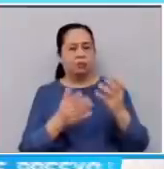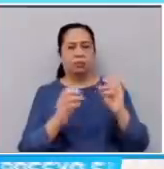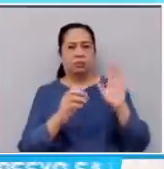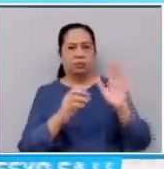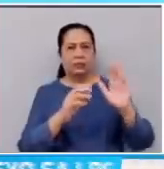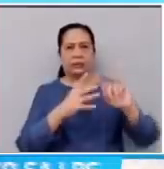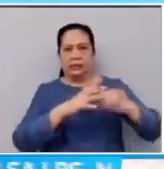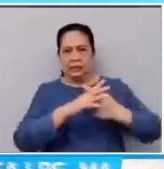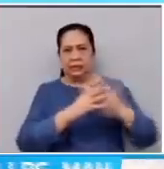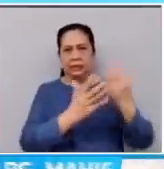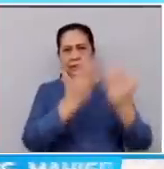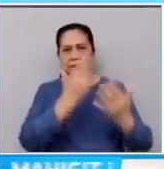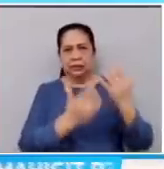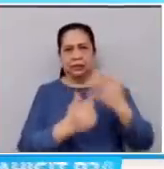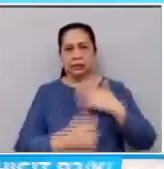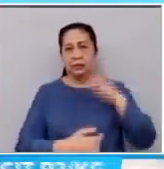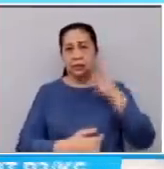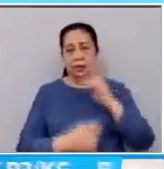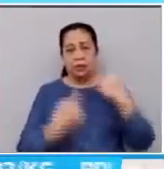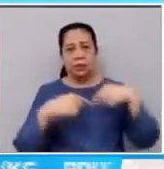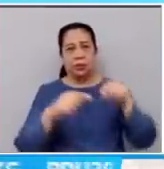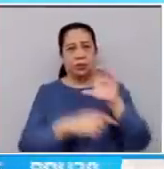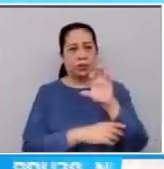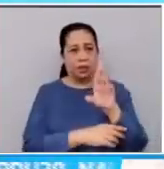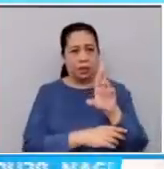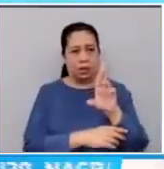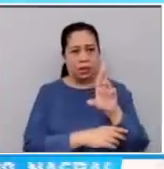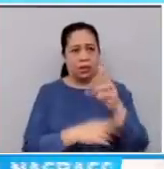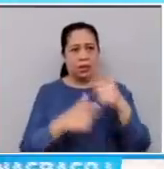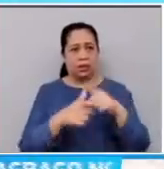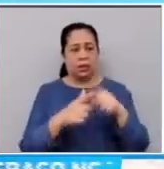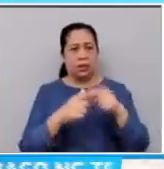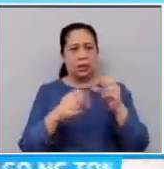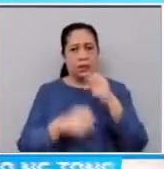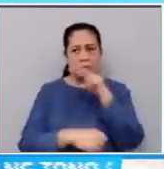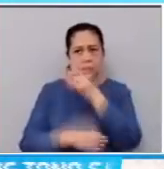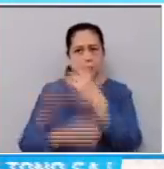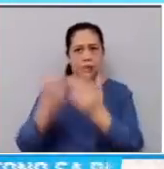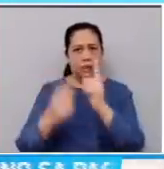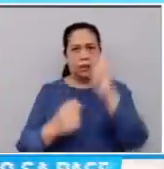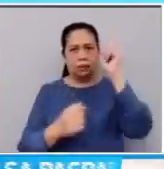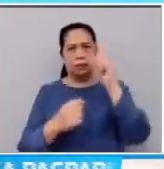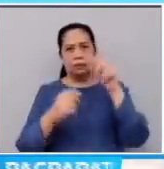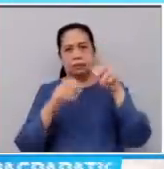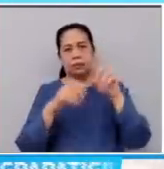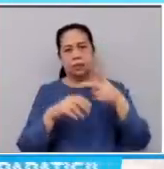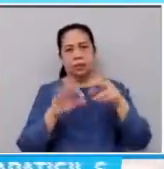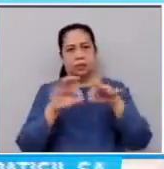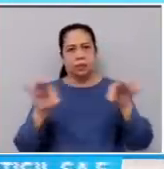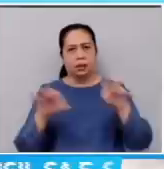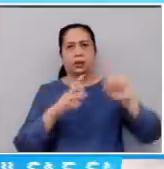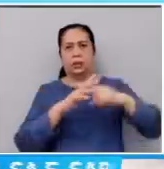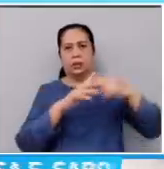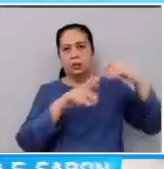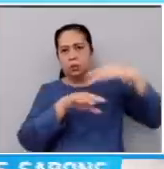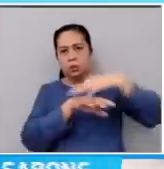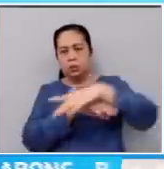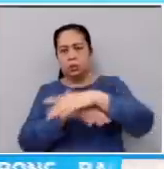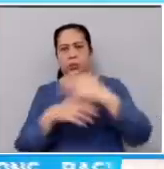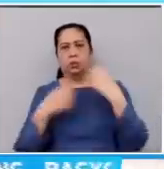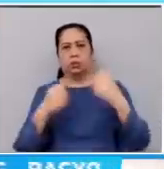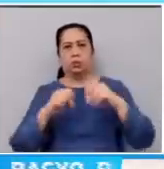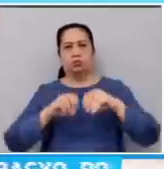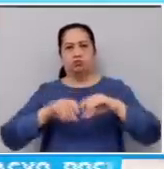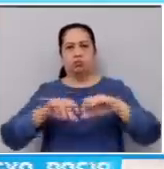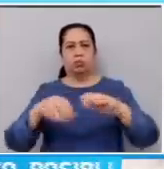Yung kuya ko po, pumunta po siya ng CR, bigla mo niya nakita yung apoy sa taas. Doon na po nagsimula yung apoy, bigla na lang lumakas. Kahit